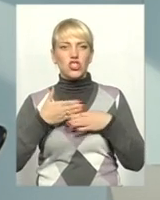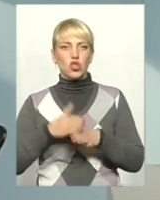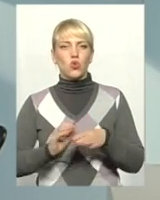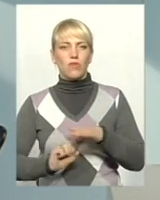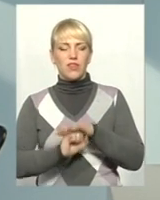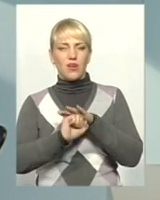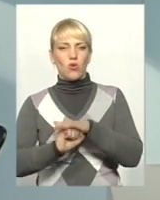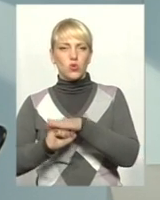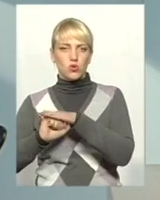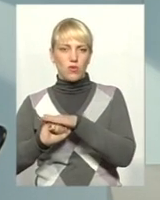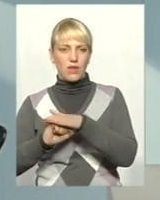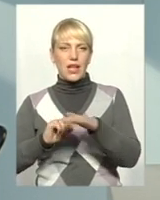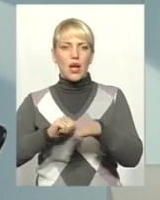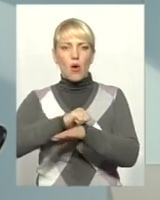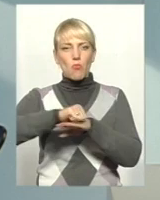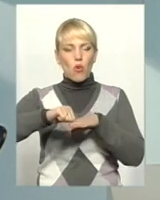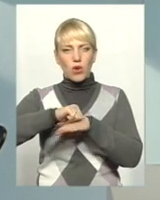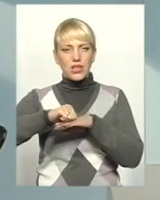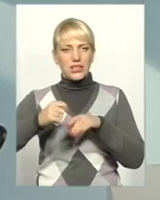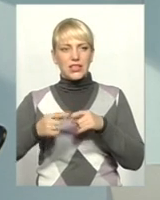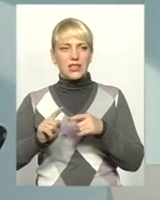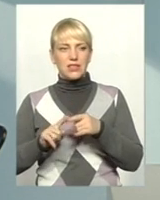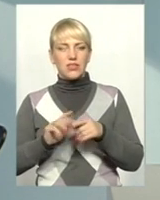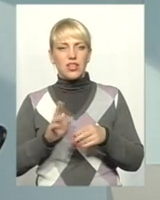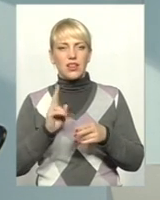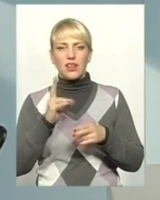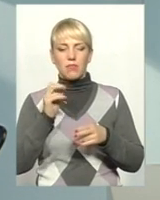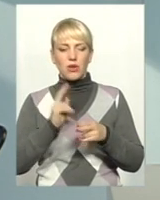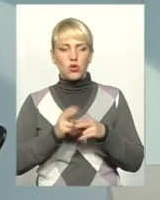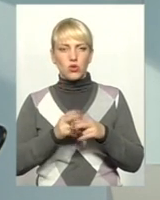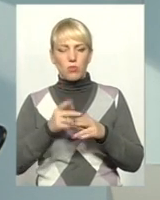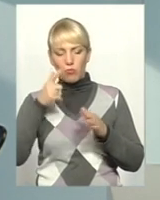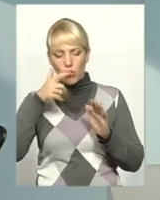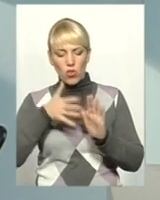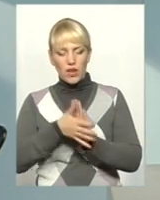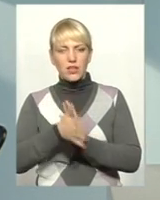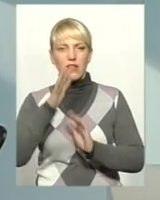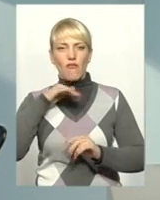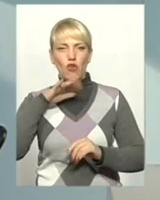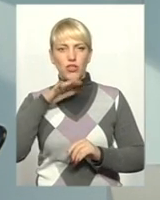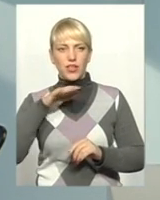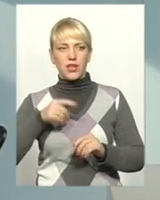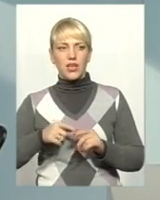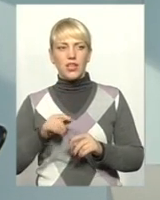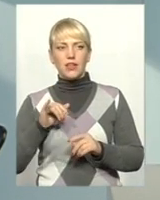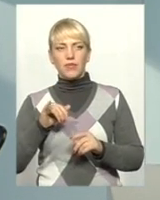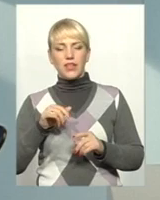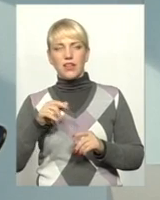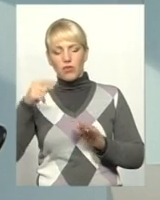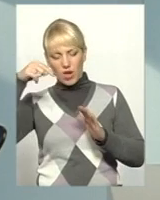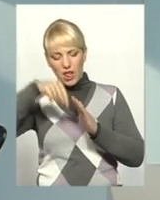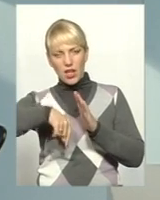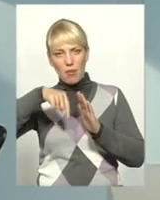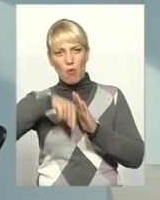оскільки покриття сьогодні не перешкоджає проникненню води і від тих нагрузок проникати його глибоко